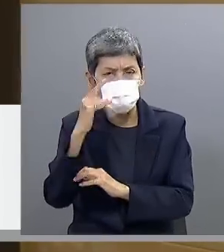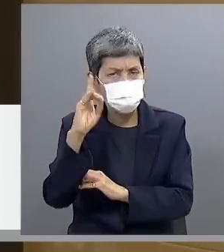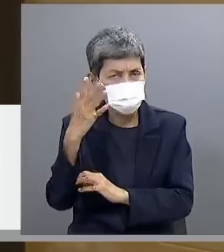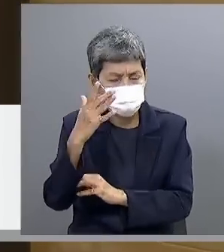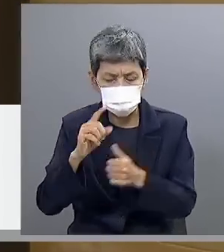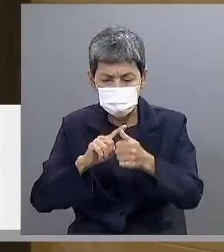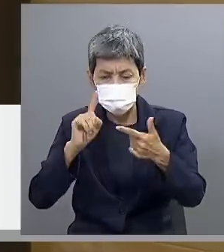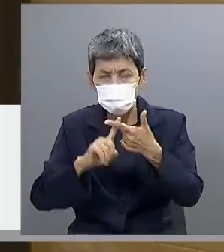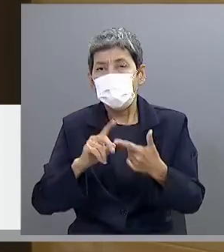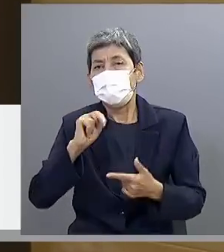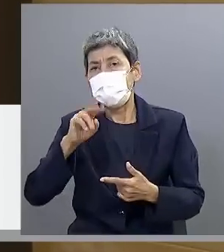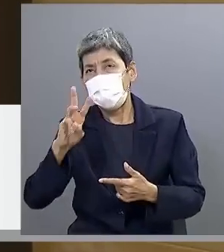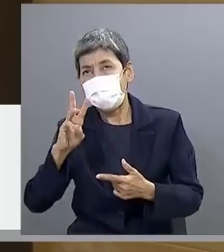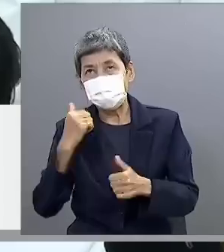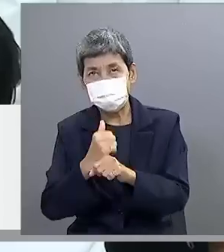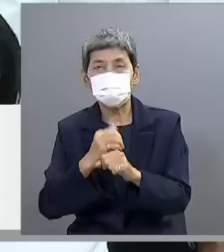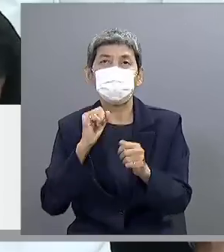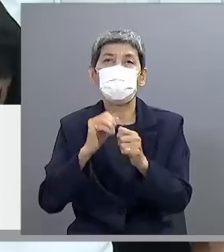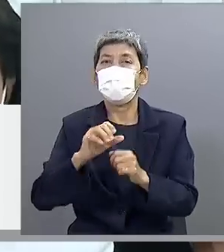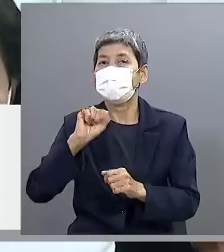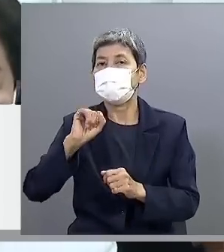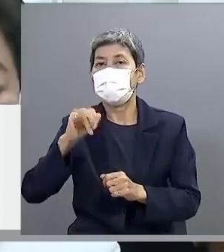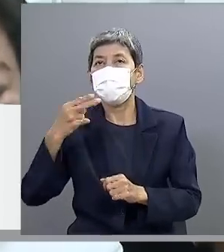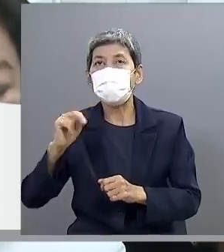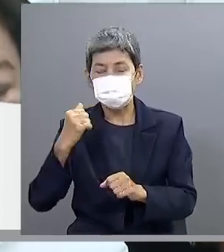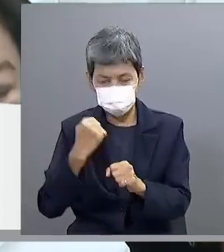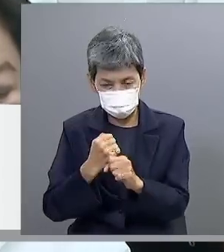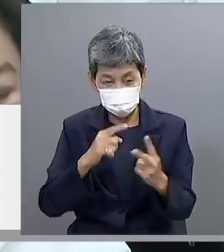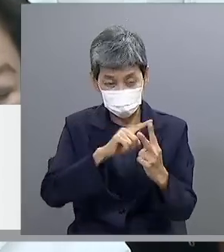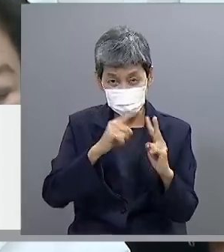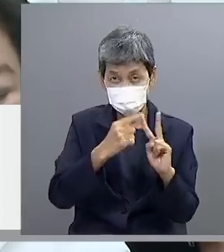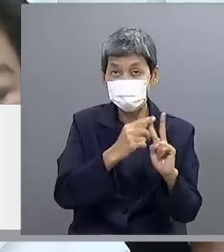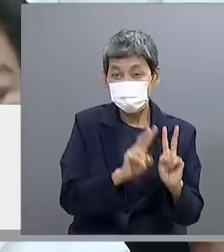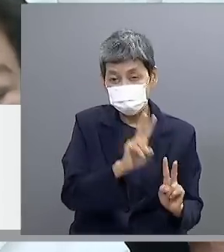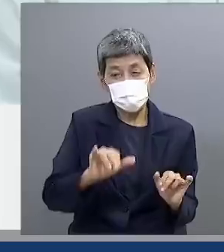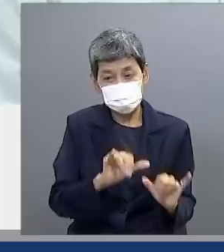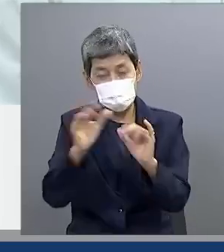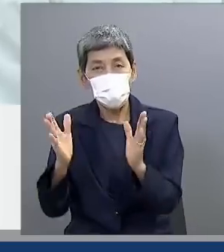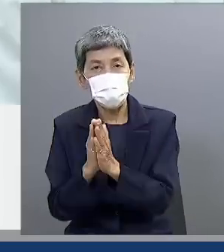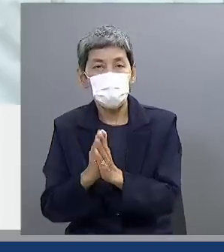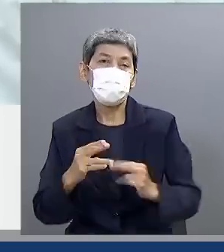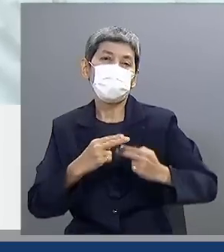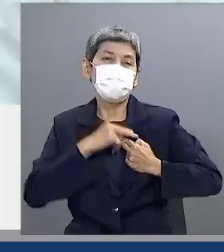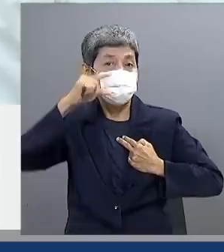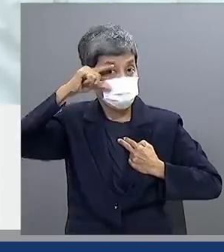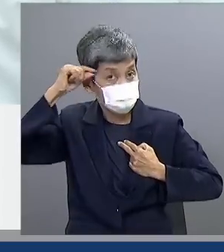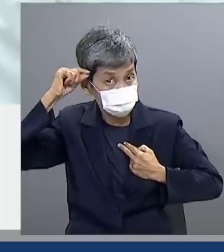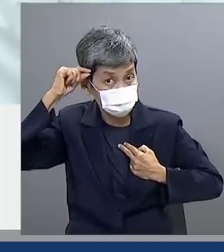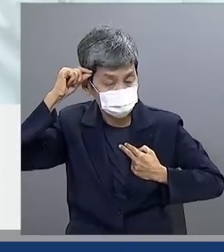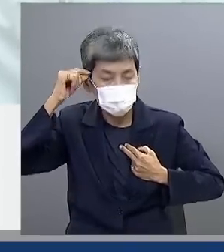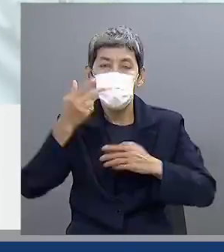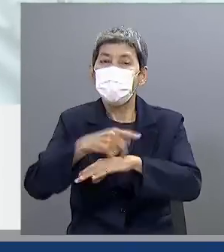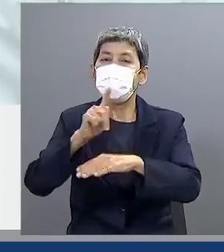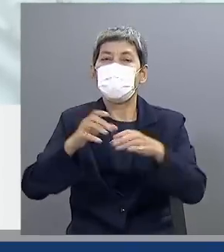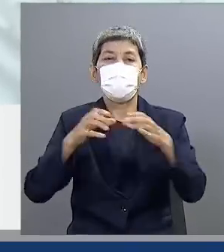อกอนุดิษฐ์นาครทัพส.ส.เขตสายไหมที่มีกระแสข่าวว่าอาจจะย้ายไปอยู่กับคุณหญิงสุดารัตน์เกยุราพันธ์ประธานพรรคไทยสร้